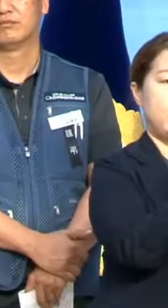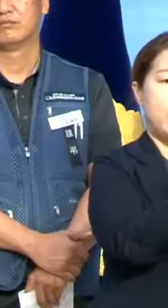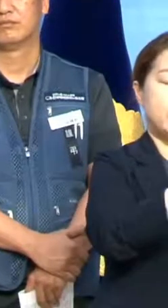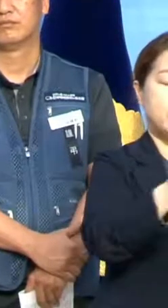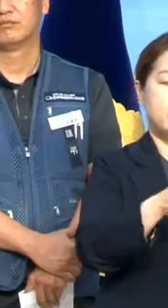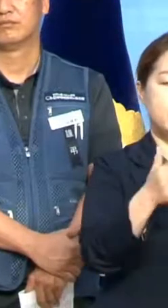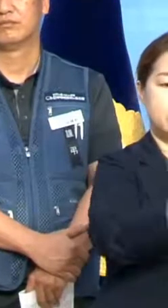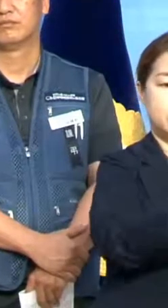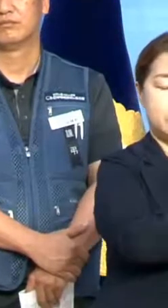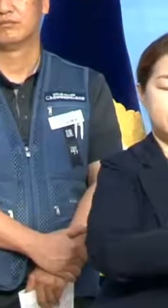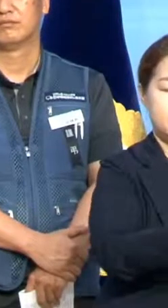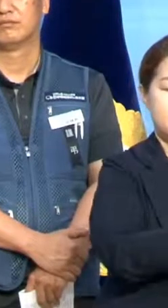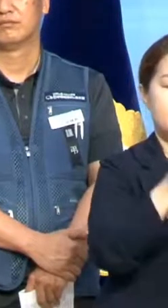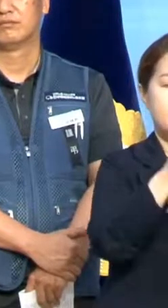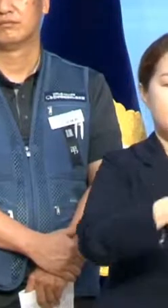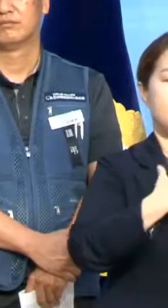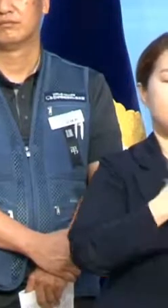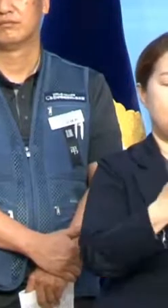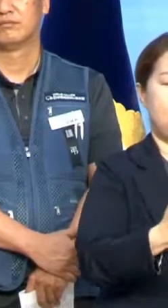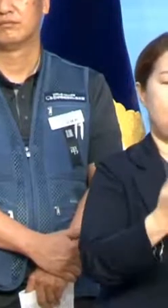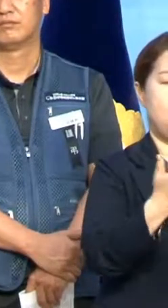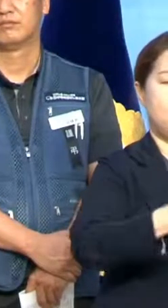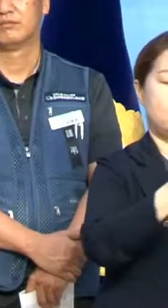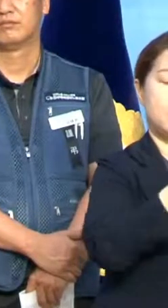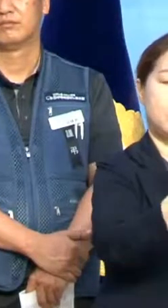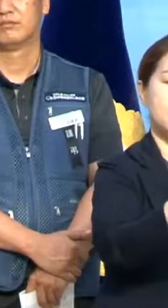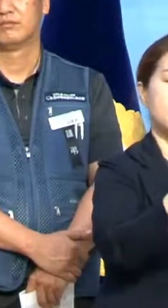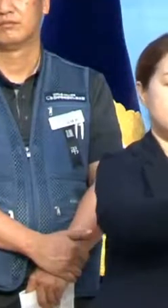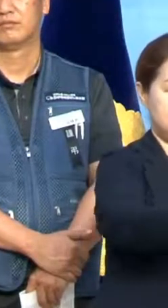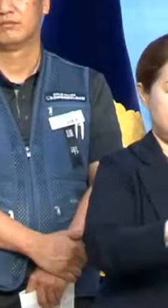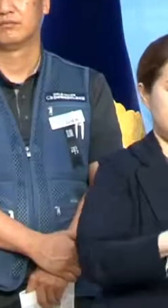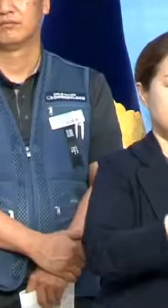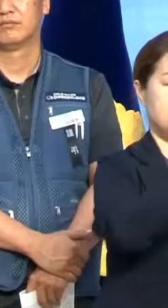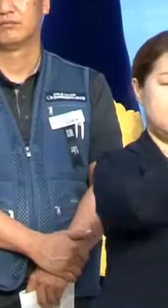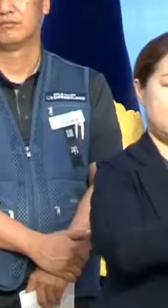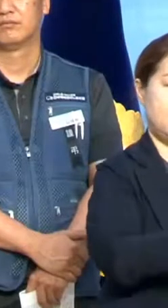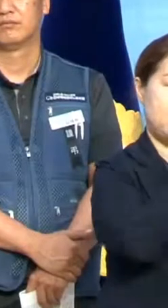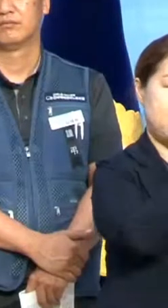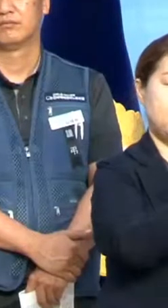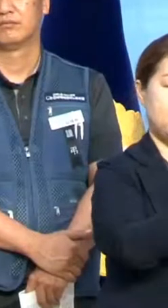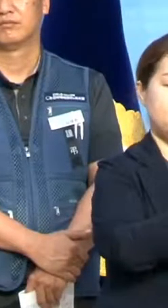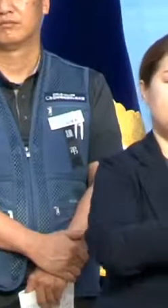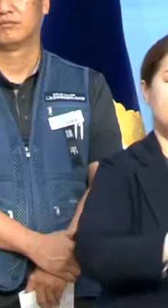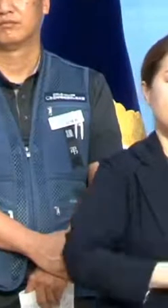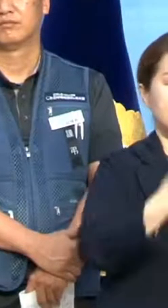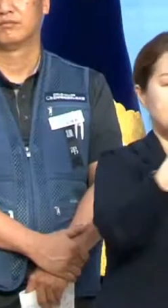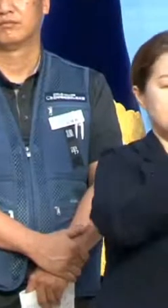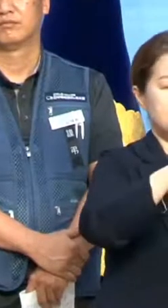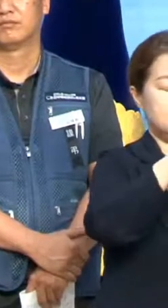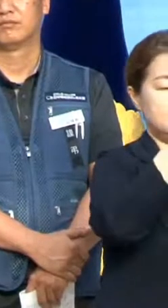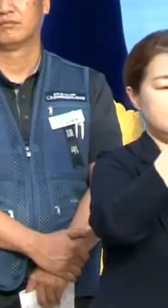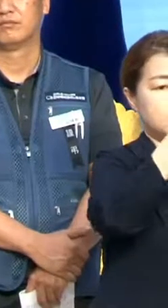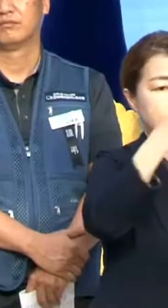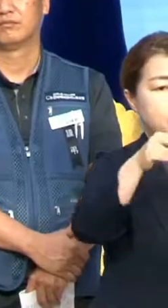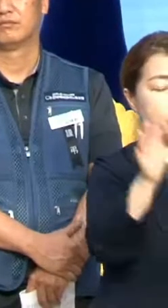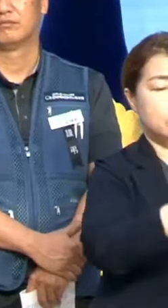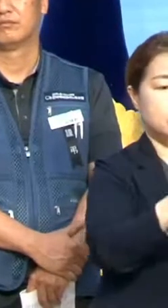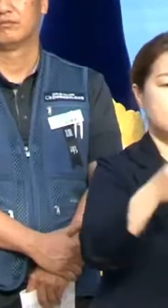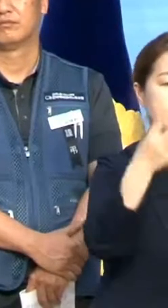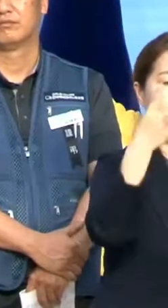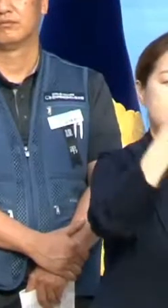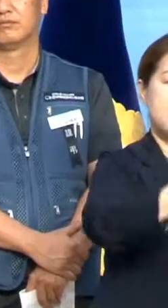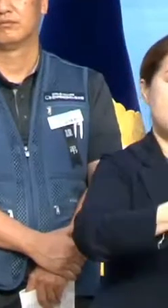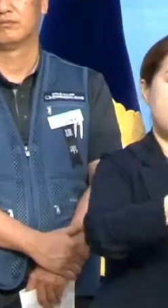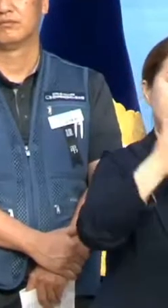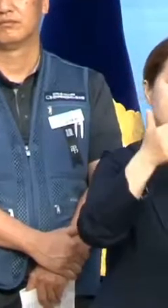한국산업안전보건공단 으로부터 제출받은 택배업 산업 재회 현황에 따르면 2012년부터 2019년까지 7년